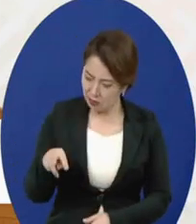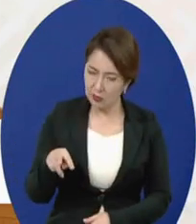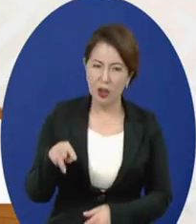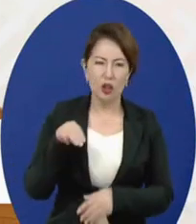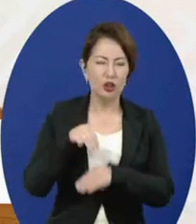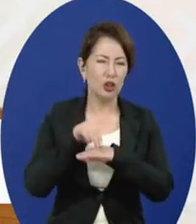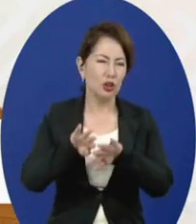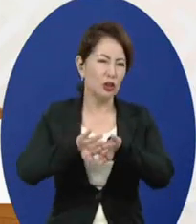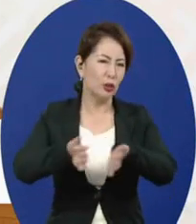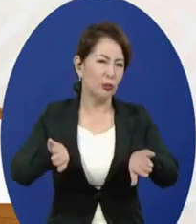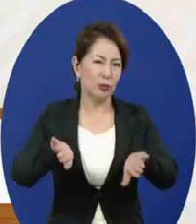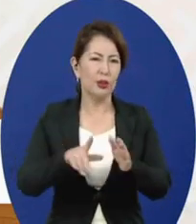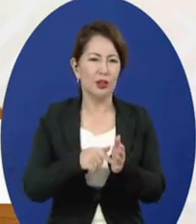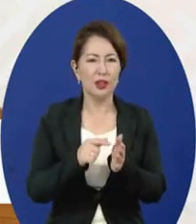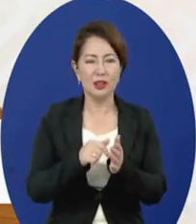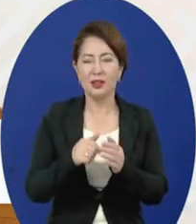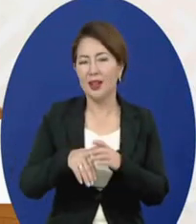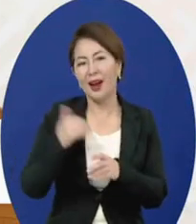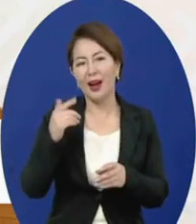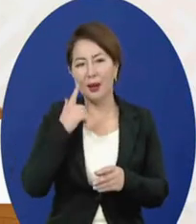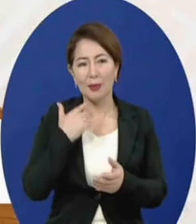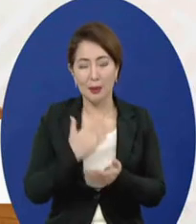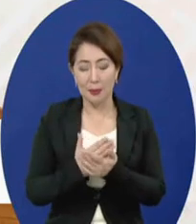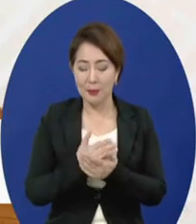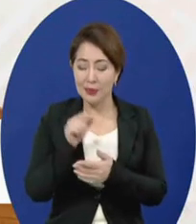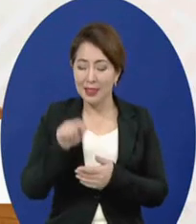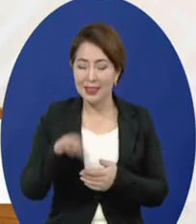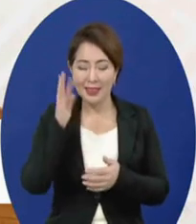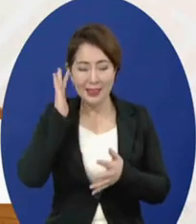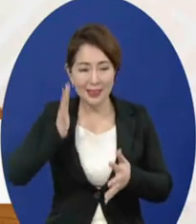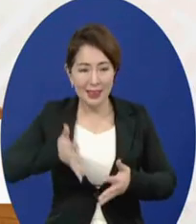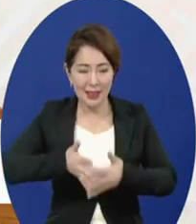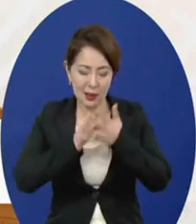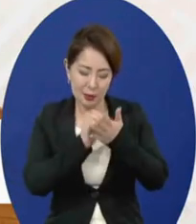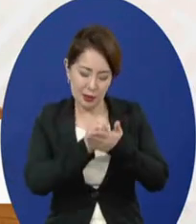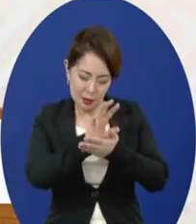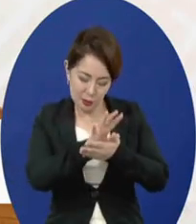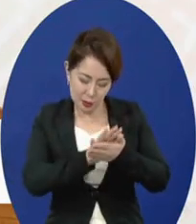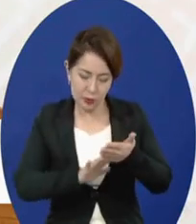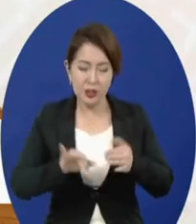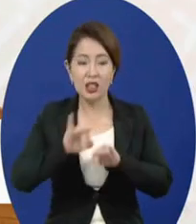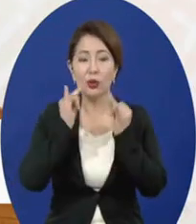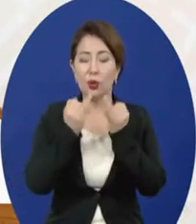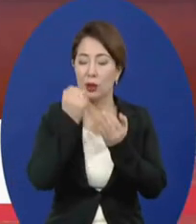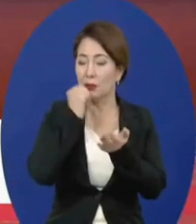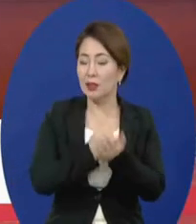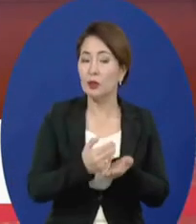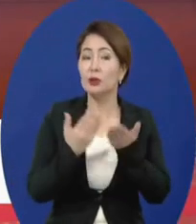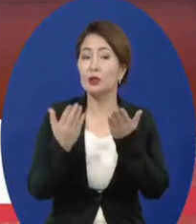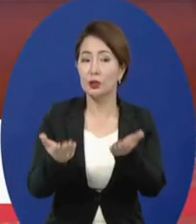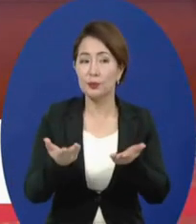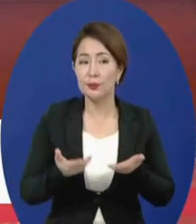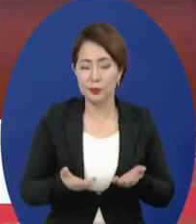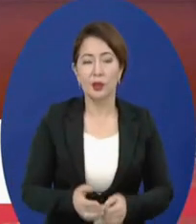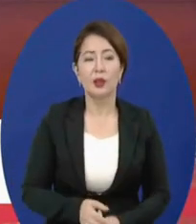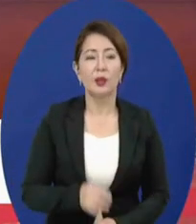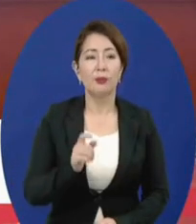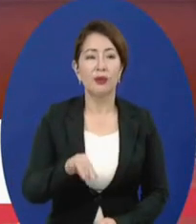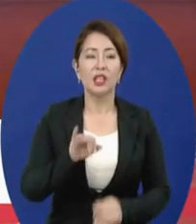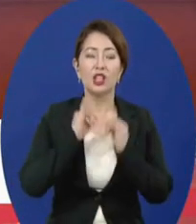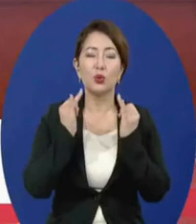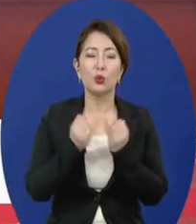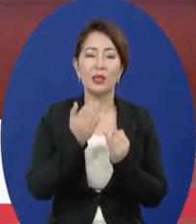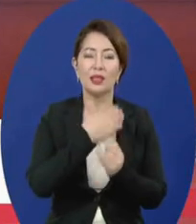тогтолцооноос гармаар байна гэсэн. За энэ стратегийн баримт бичиг бол энэ хүрээнд боловсруулж улсын хурлаар батлуулсан байж байгаа. Улсын хурлын